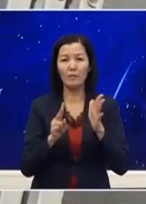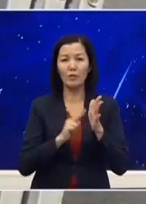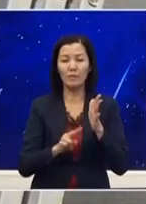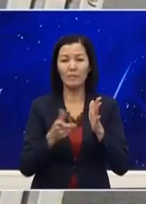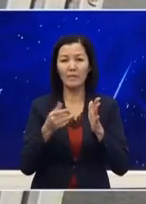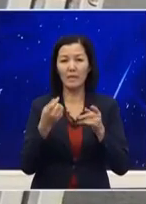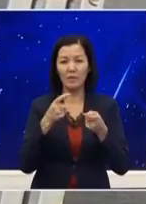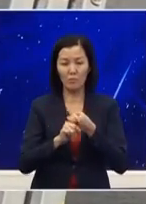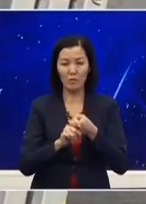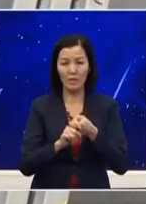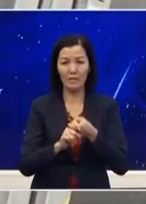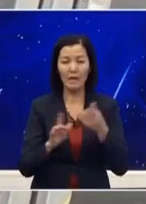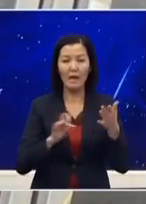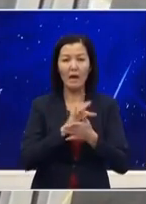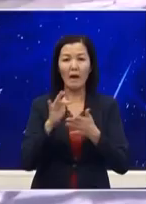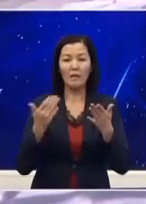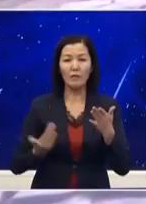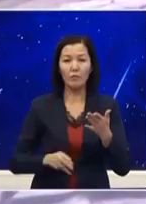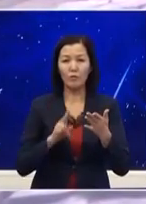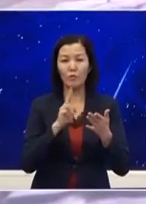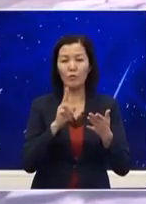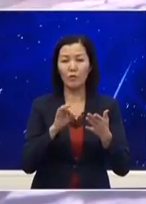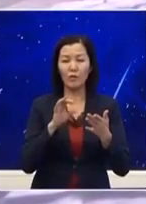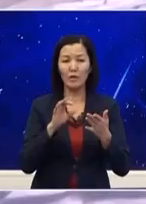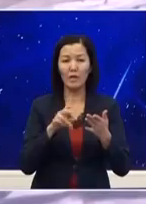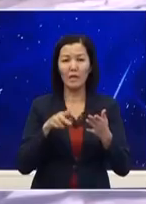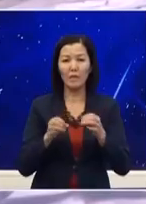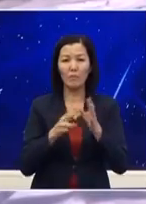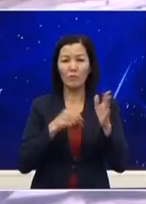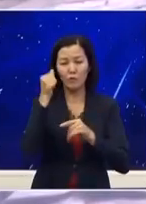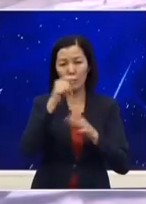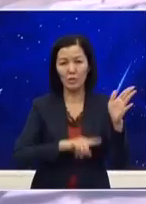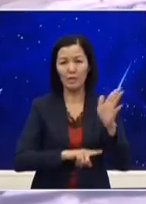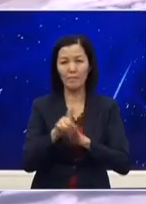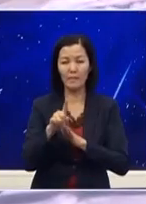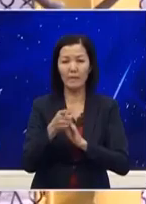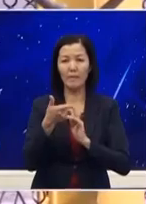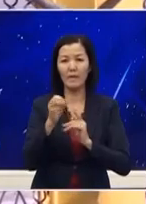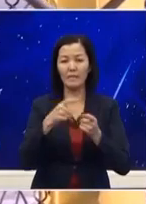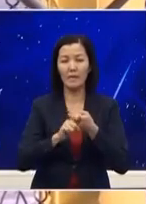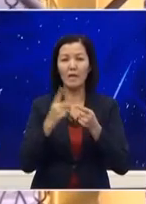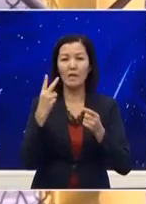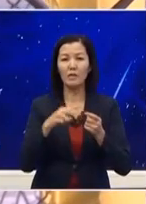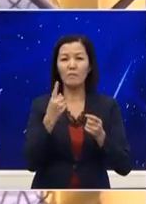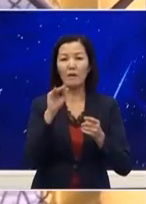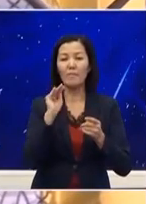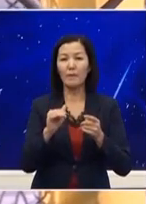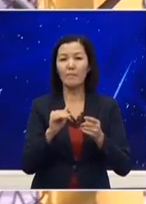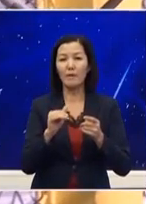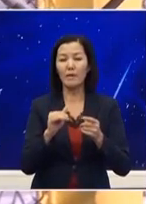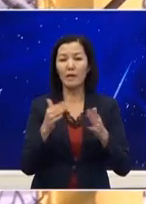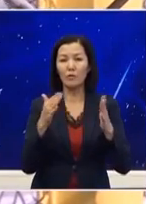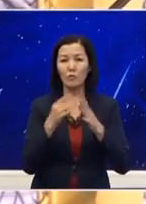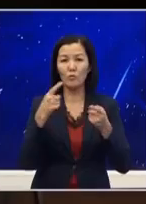отынмен қамтылуда. Ал қалалық тұрғын үй коммуналдық шаруашылығы 2017 жылдан бері көгілдір отынға 21 мыңнан астам абонент